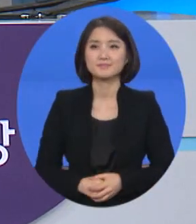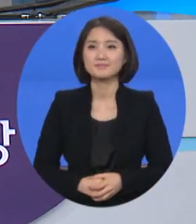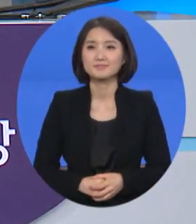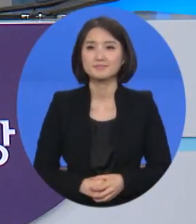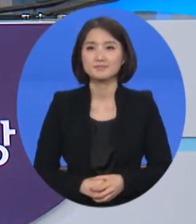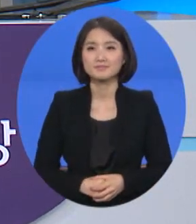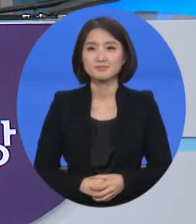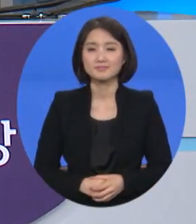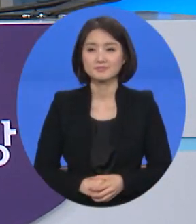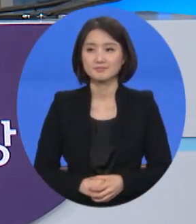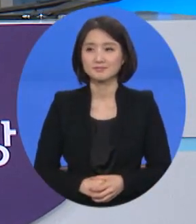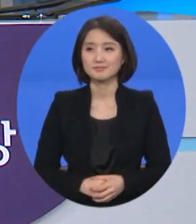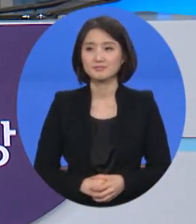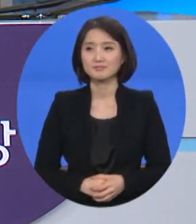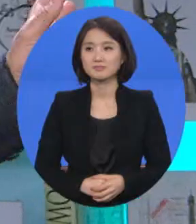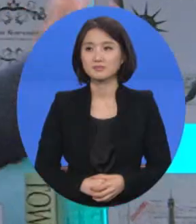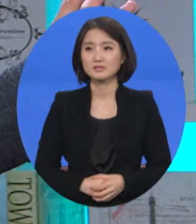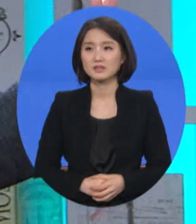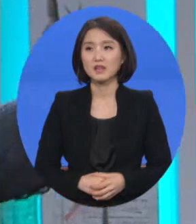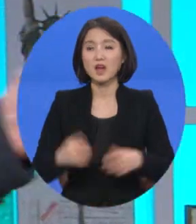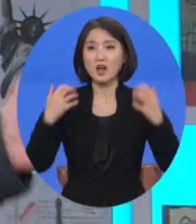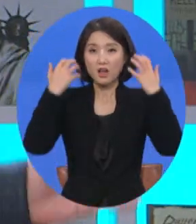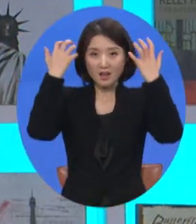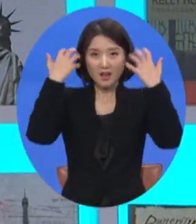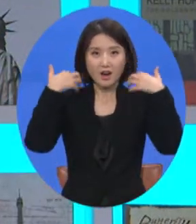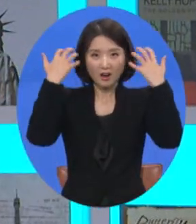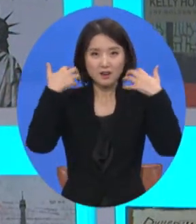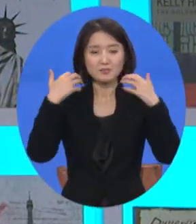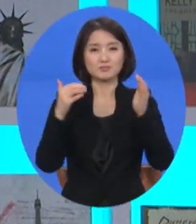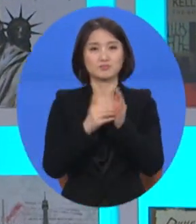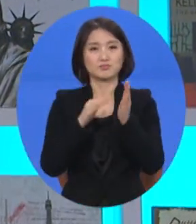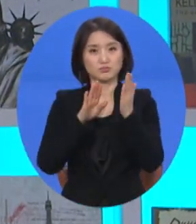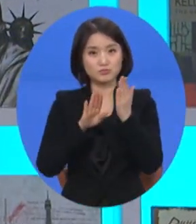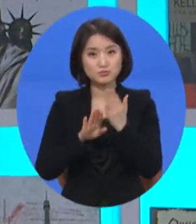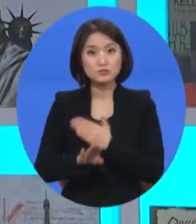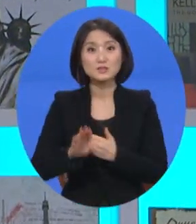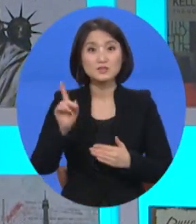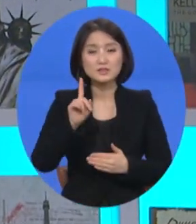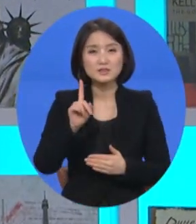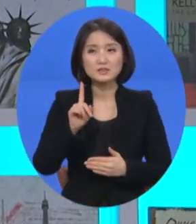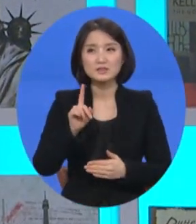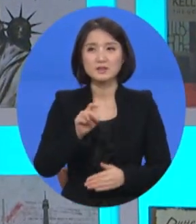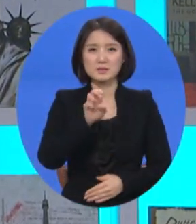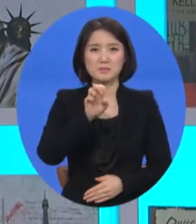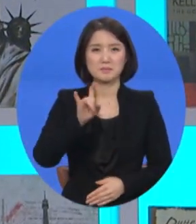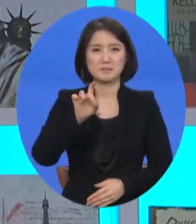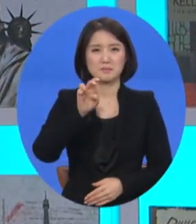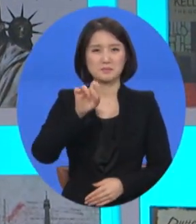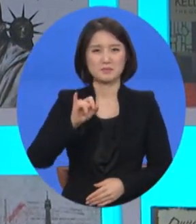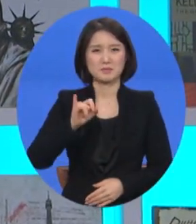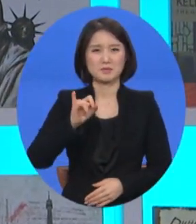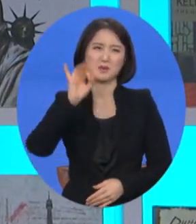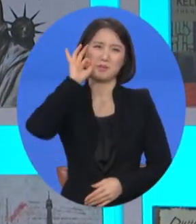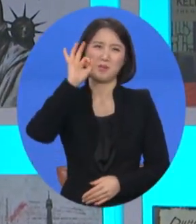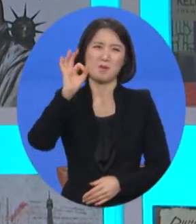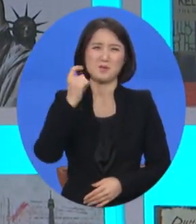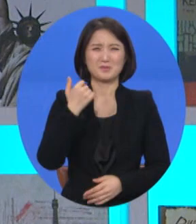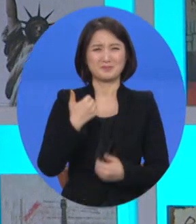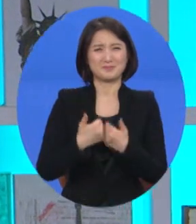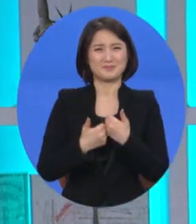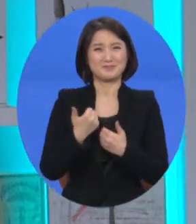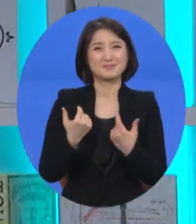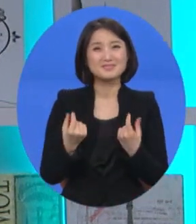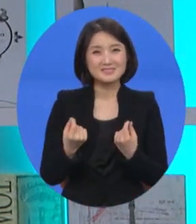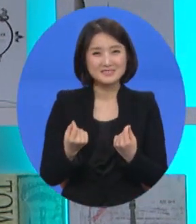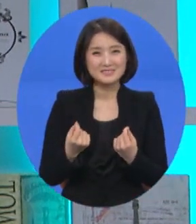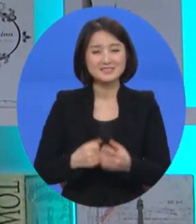할까요 여름철이 이제 지나서 매미가 조금 이제 나선 계절로 들어왔습니다 그죠 매미가 힘을